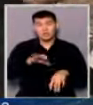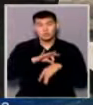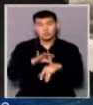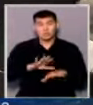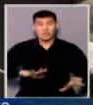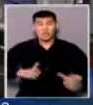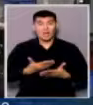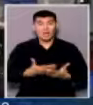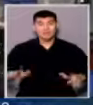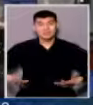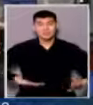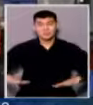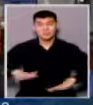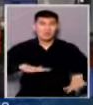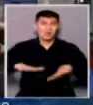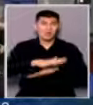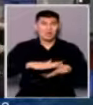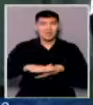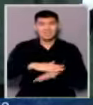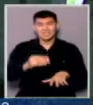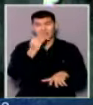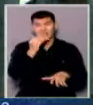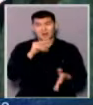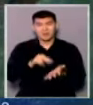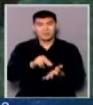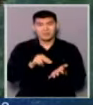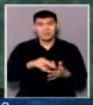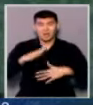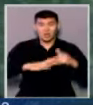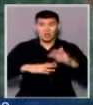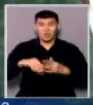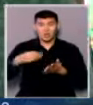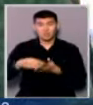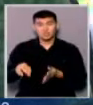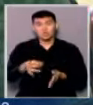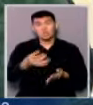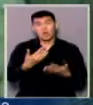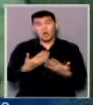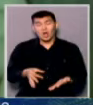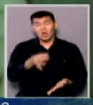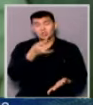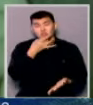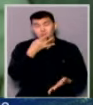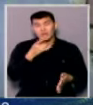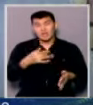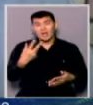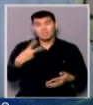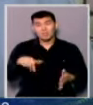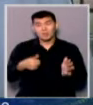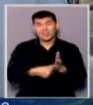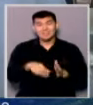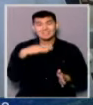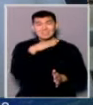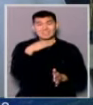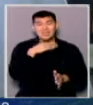ұйымдастырылатын жәрмеңкеде кісі қарасы қалың. Ал азық түлік бағасы қол жетімді. Жұмыртқа құны 26 теңгеден басталса, сиыр етінің